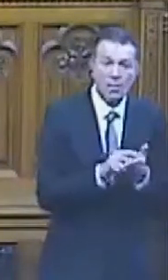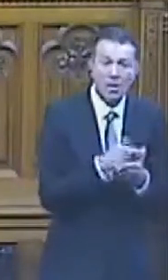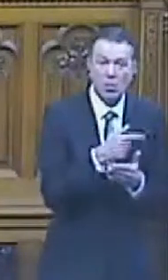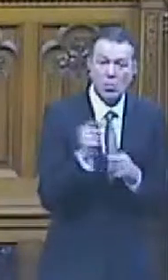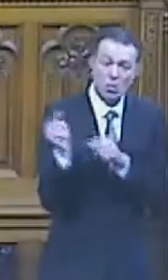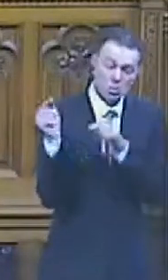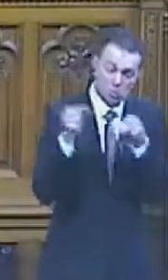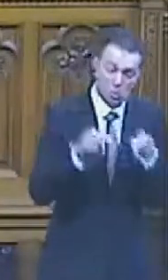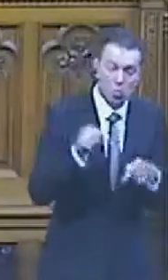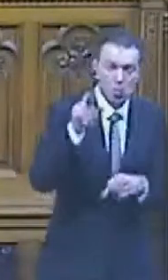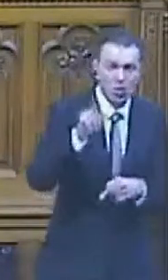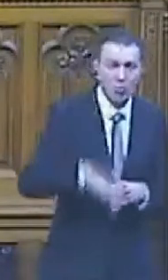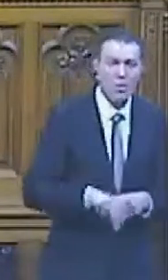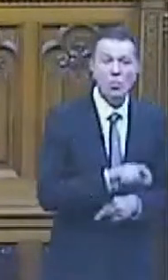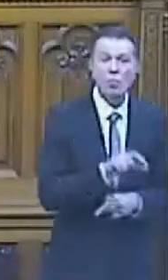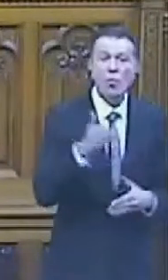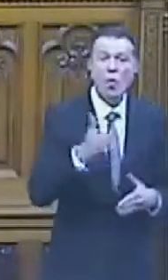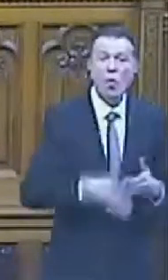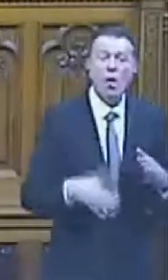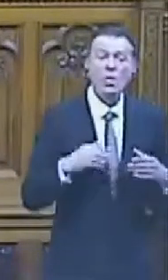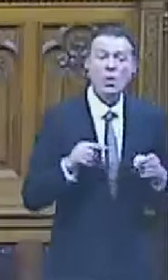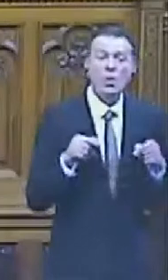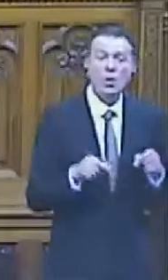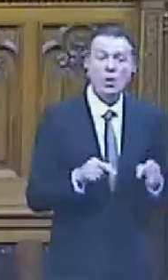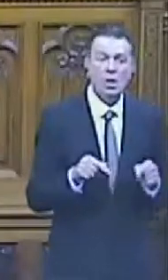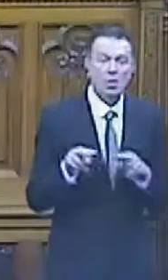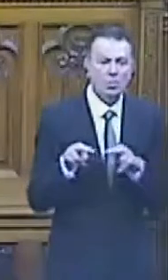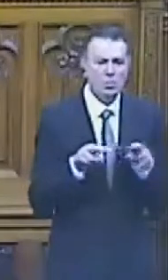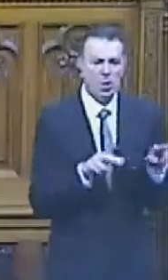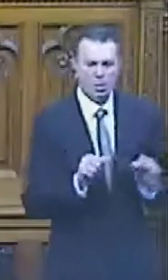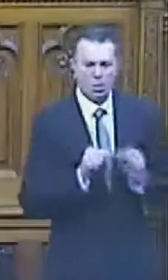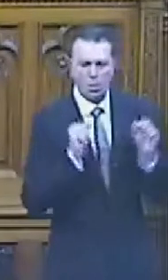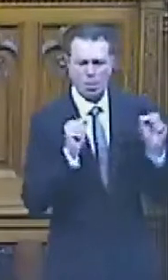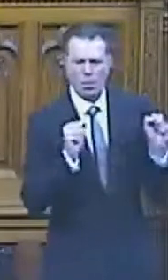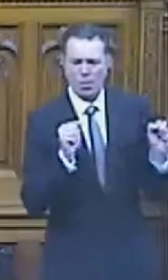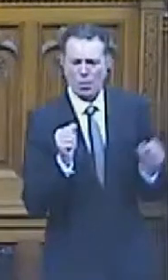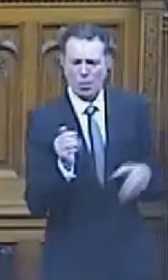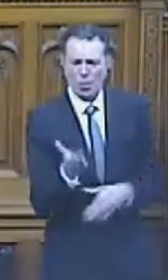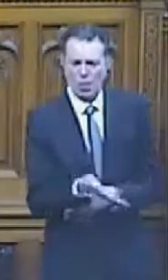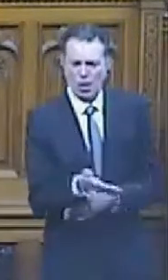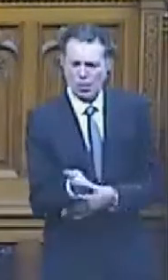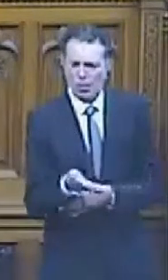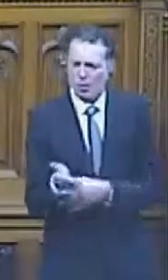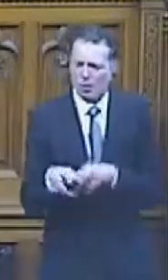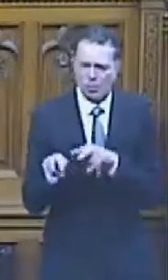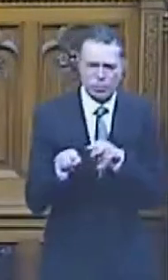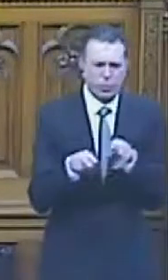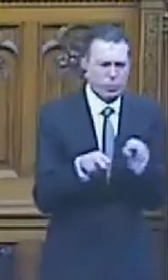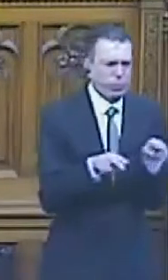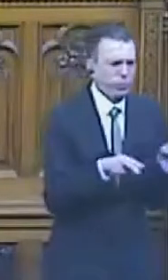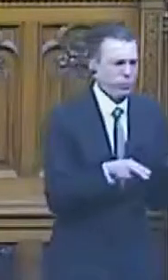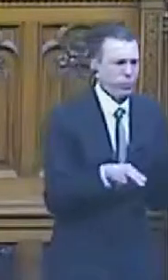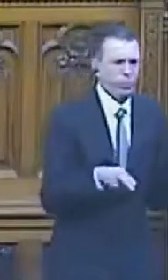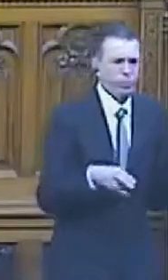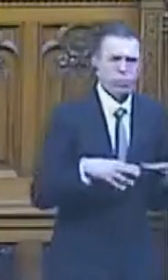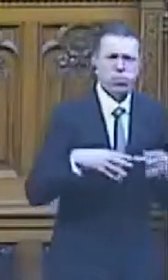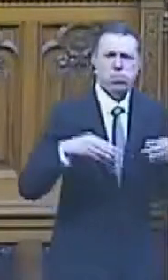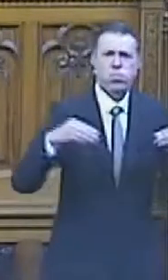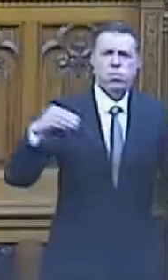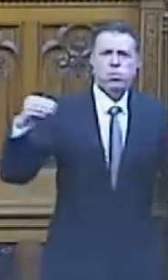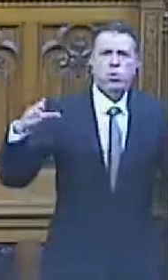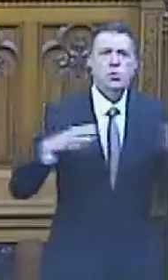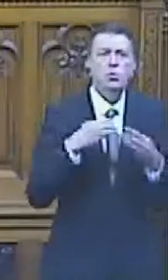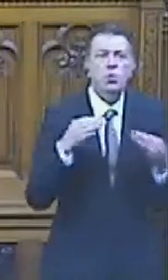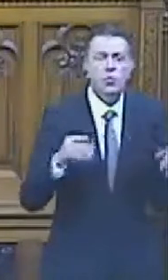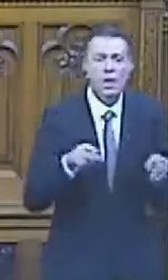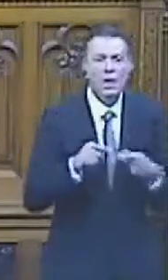kommen und einen Wochenendurlaub hier verbringen, abschrecken durch eine Bettelmafia, die keinen Riegel vorgeschoben bekommt, dann